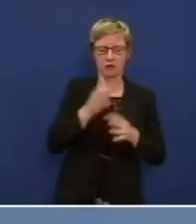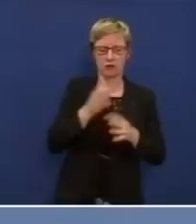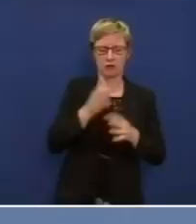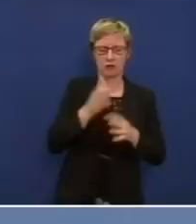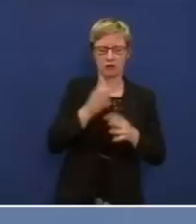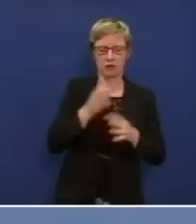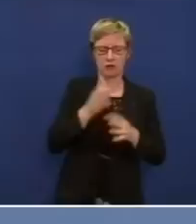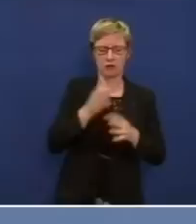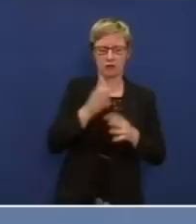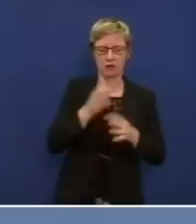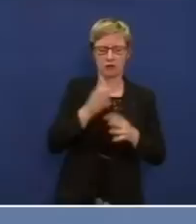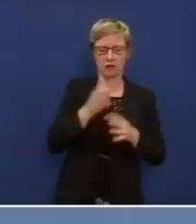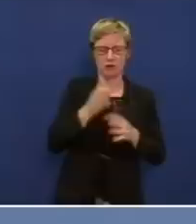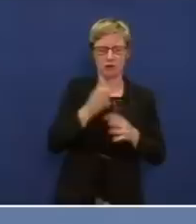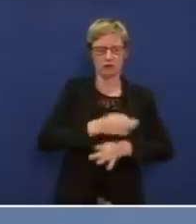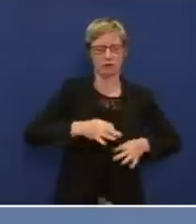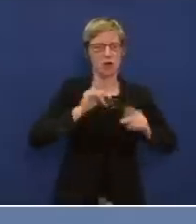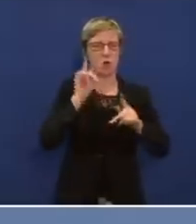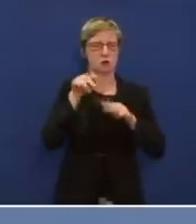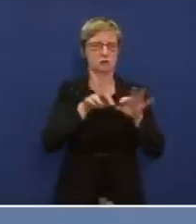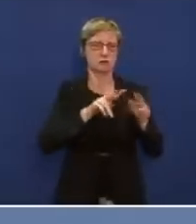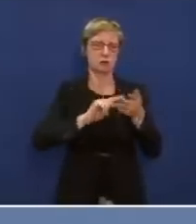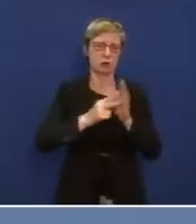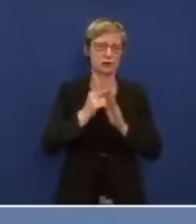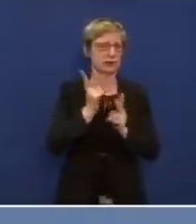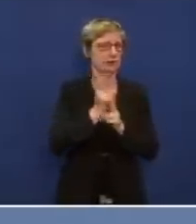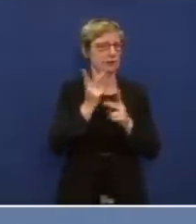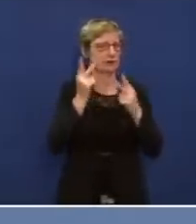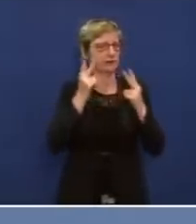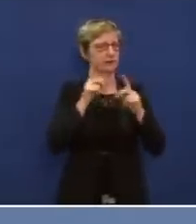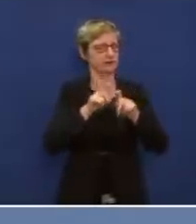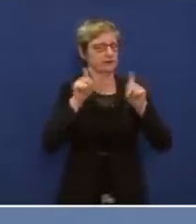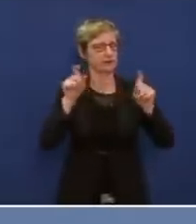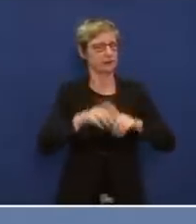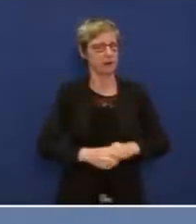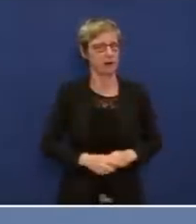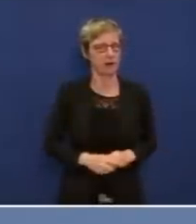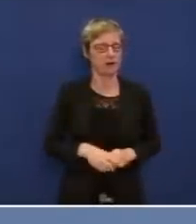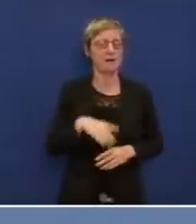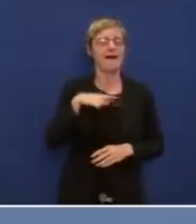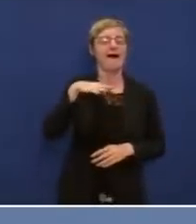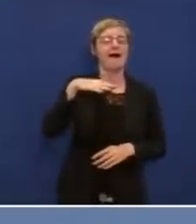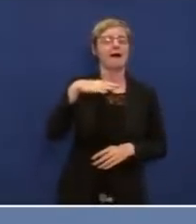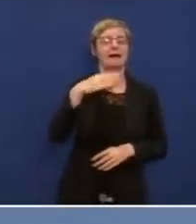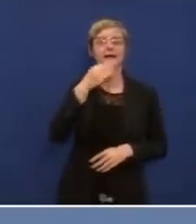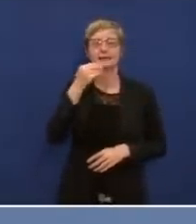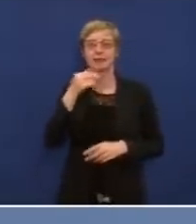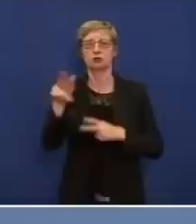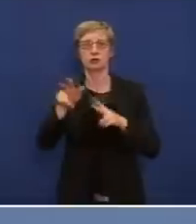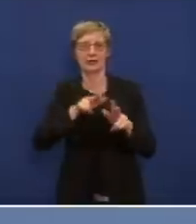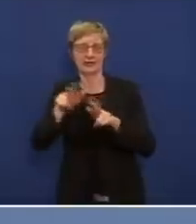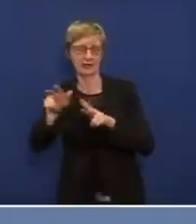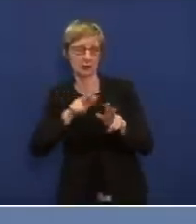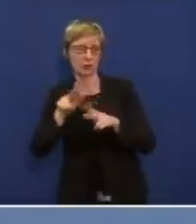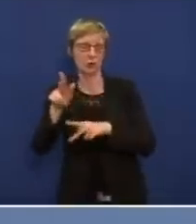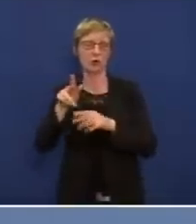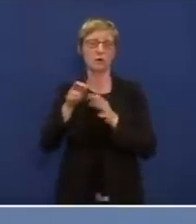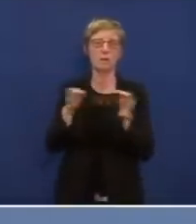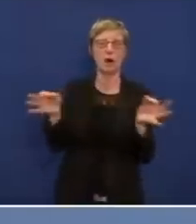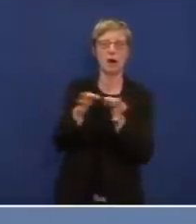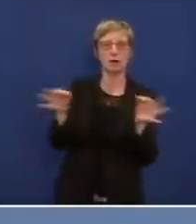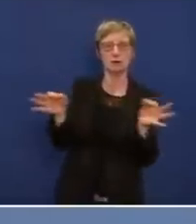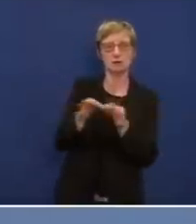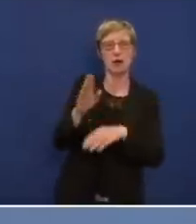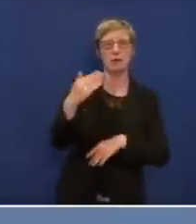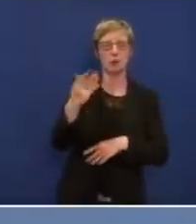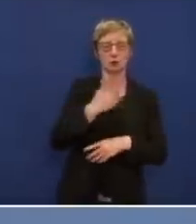Talkshow, wie oft richtig angemerkt wird. Das schließt nicht aus, dass wir zu einzelnen Maßnahmen der israelischen Regierung unterschiedlicher Meinung sein können als